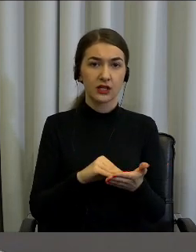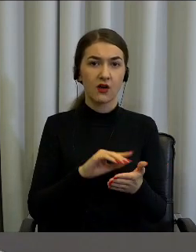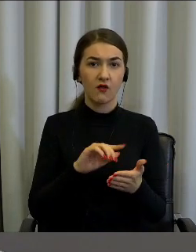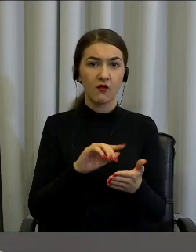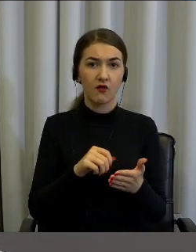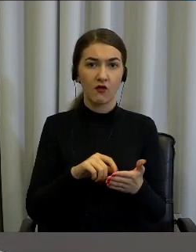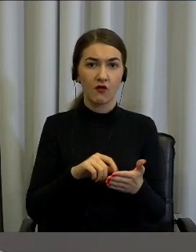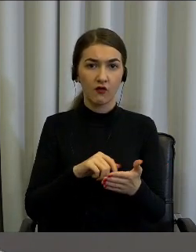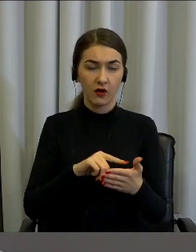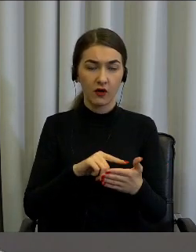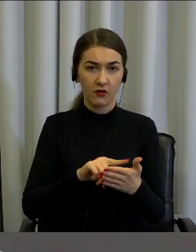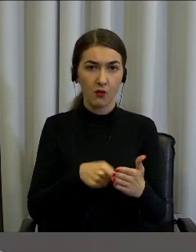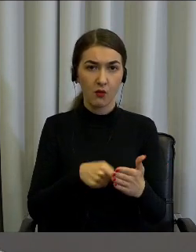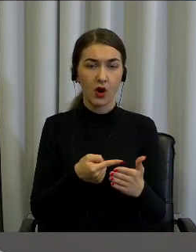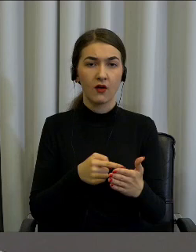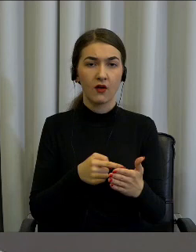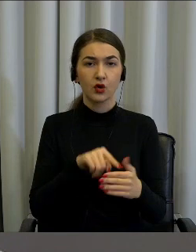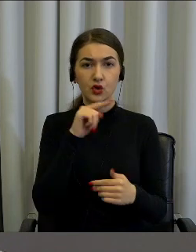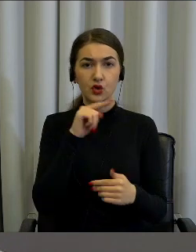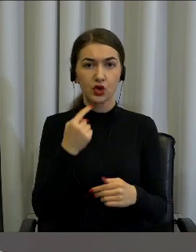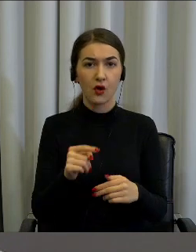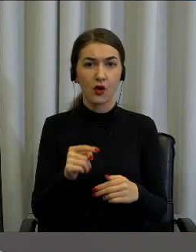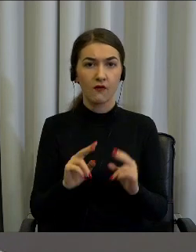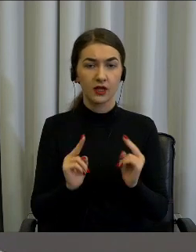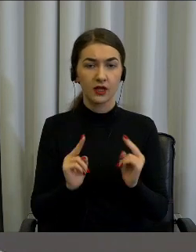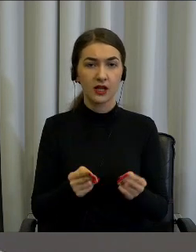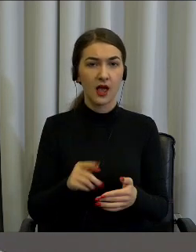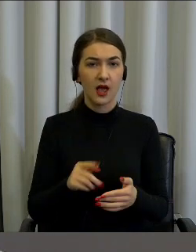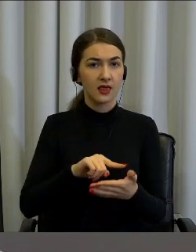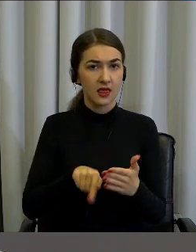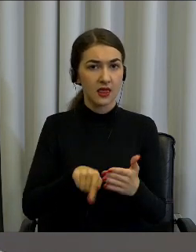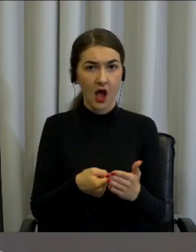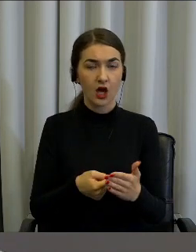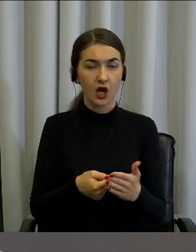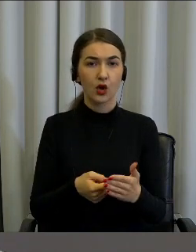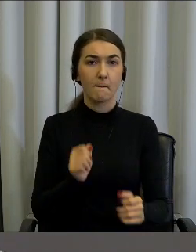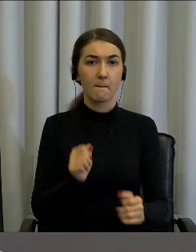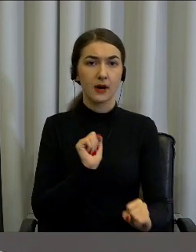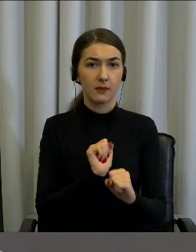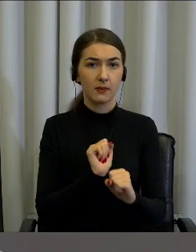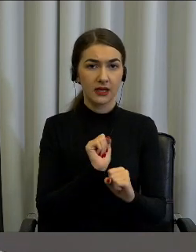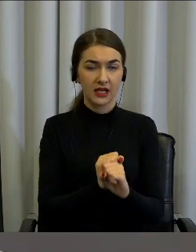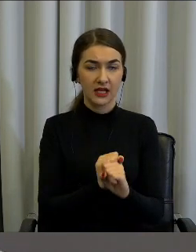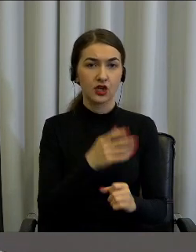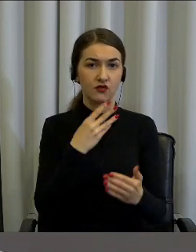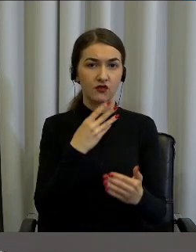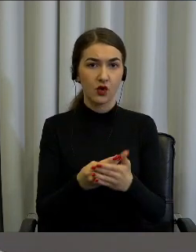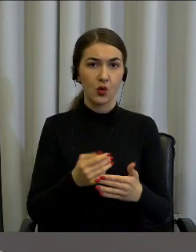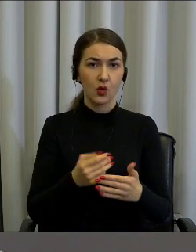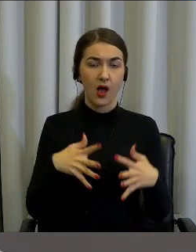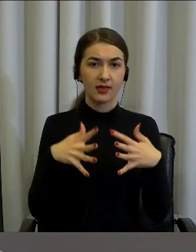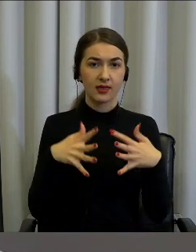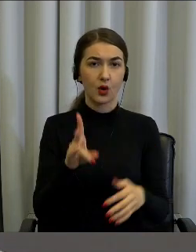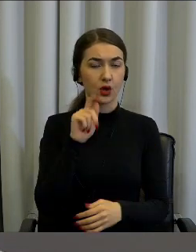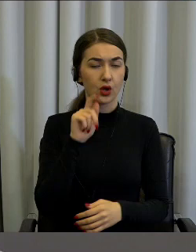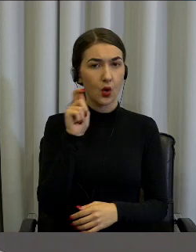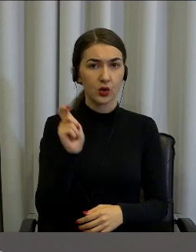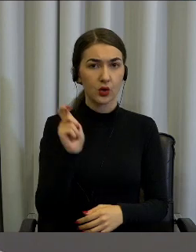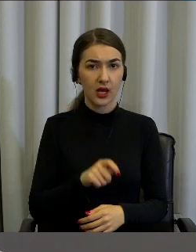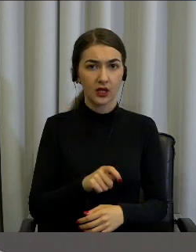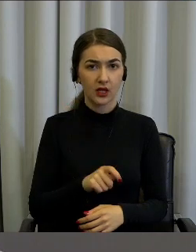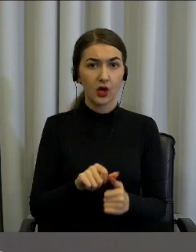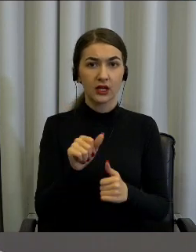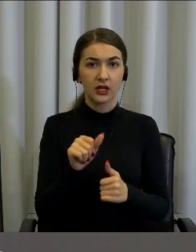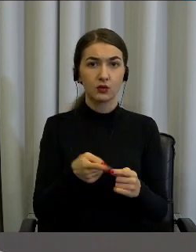асамблеї он до Російської Федерації негайно припинити свою збройну атаку на Україну Окрім